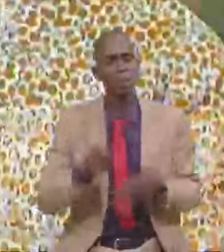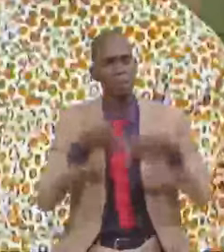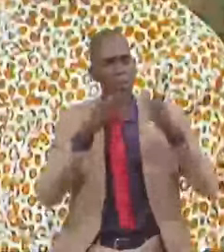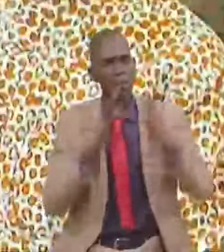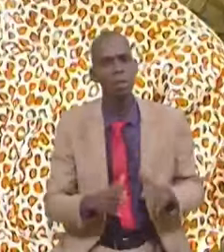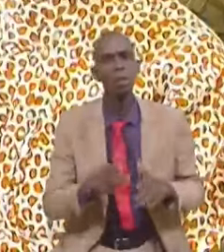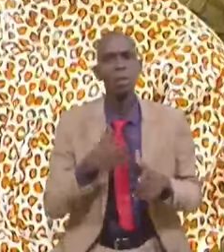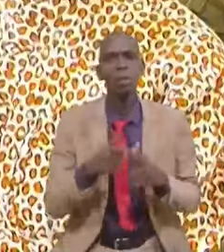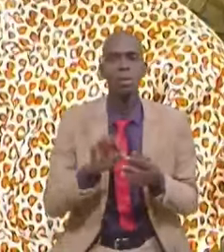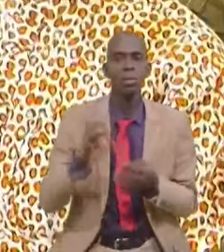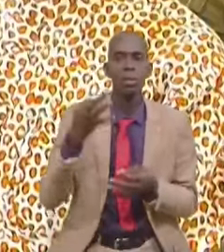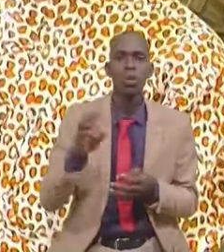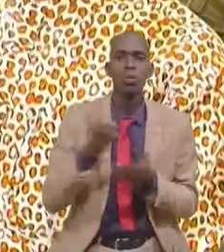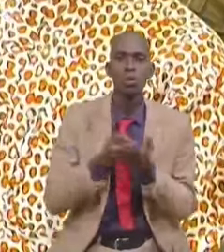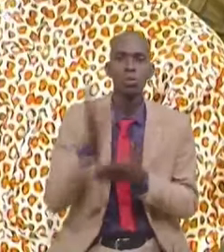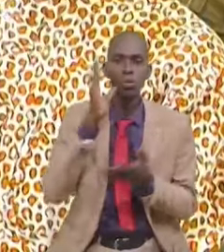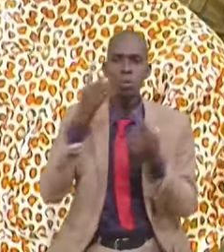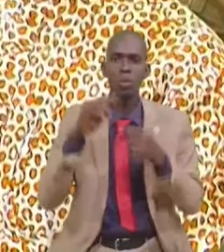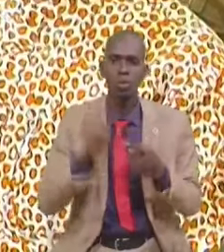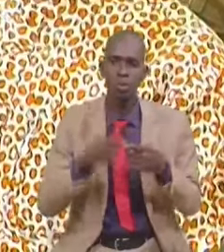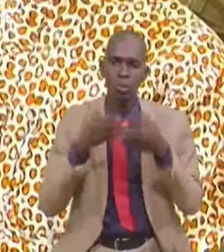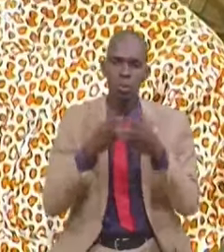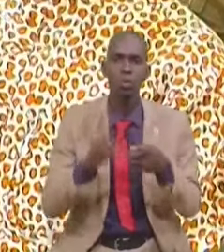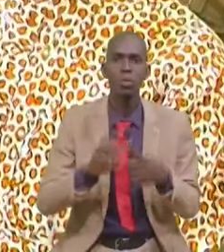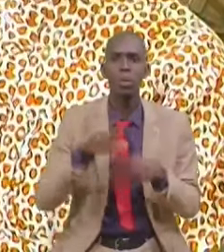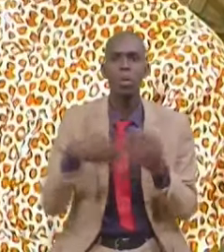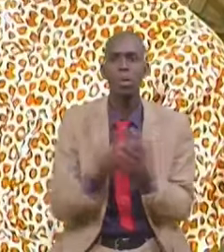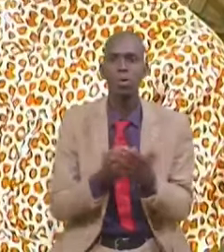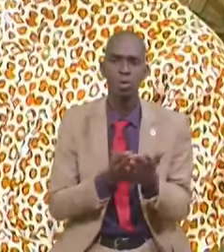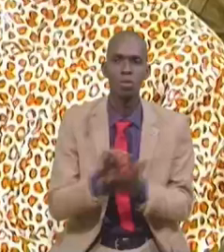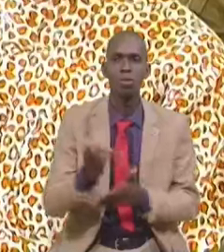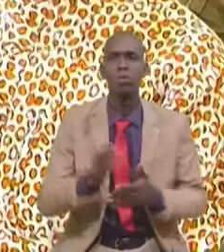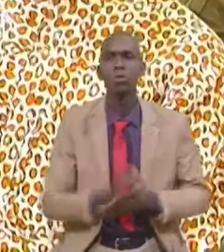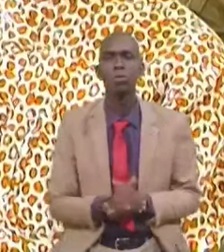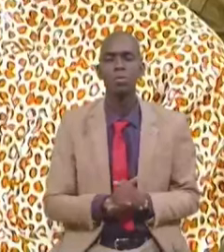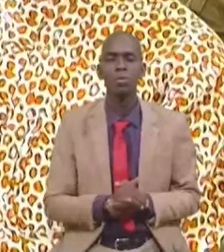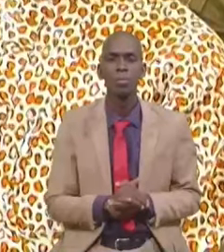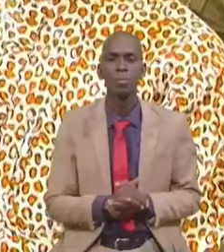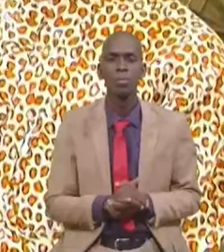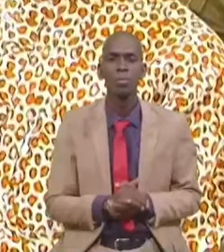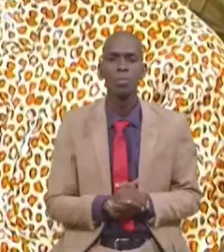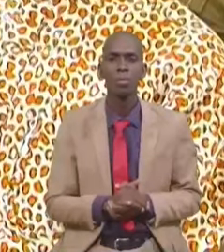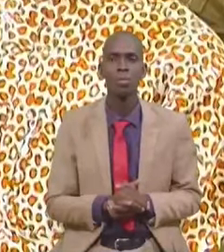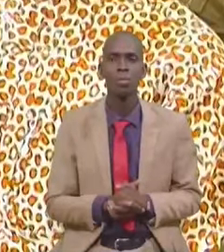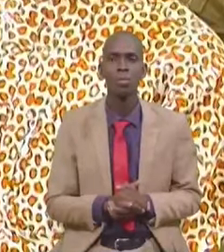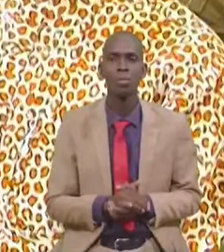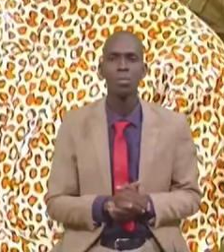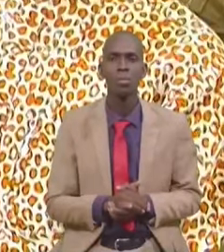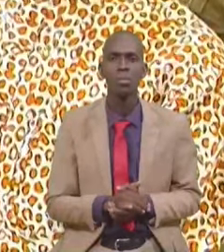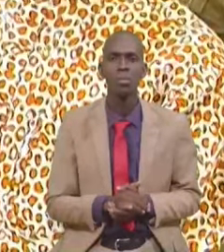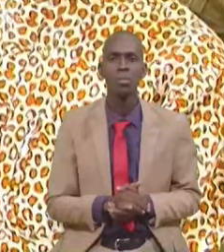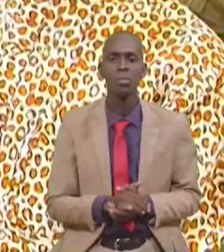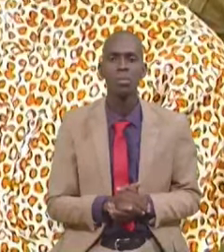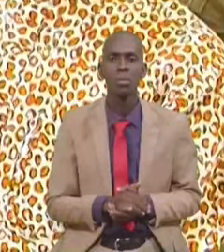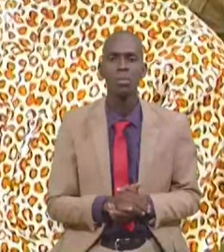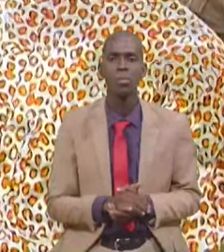Mais quand toi tu te dis que tu as la vérité dénominationnelle et que tu n'as plus besoin de rien d'autre, le Saint-Esprit ne pourra pas te guider. Mais quand tu te